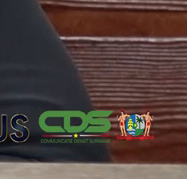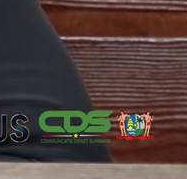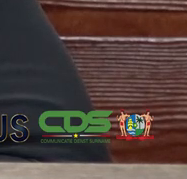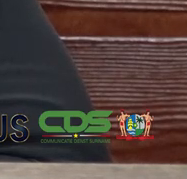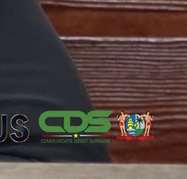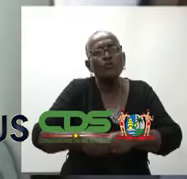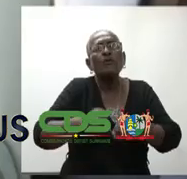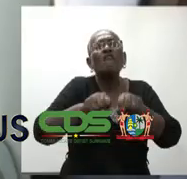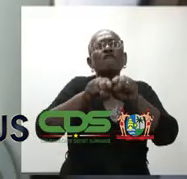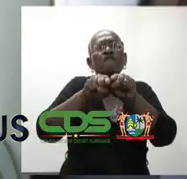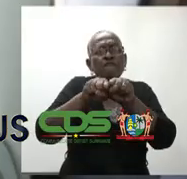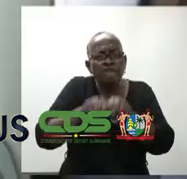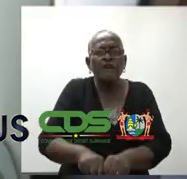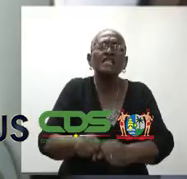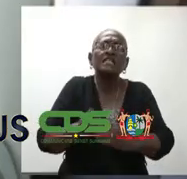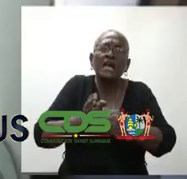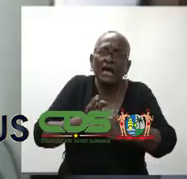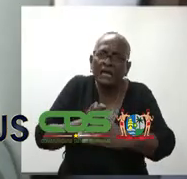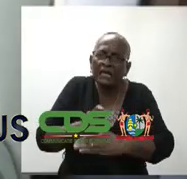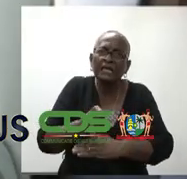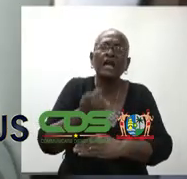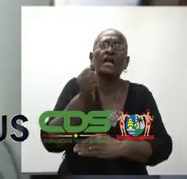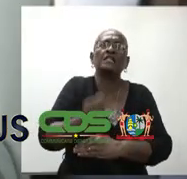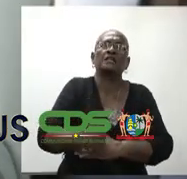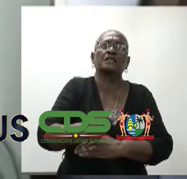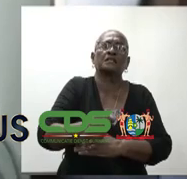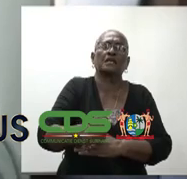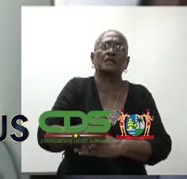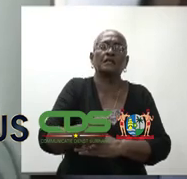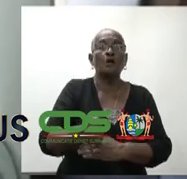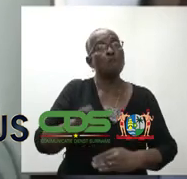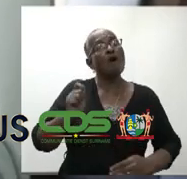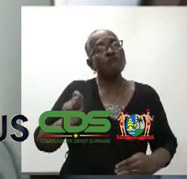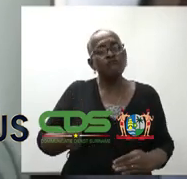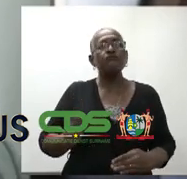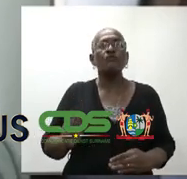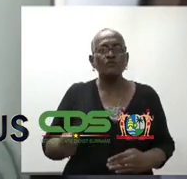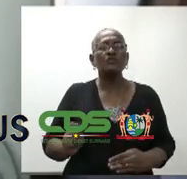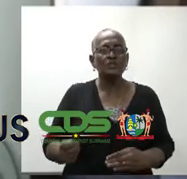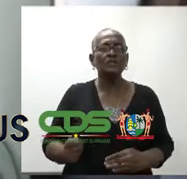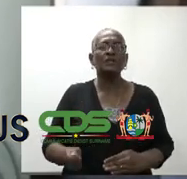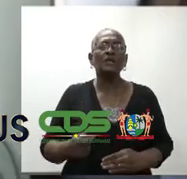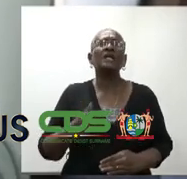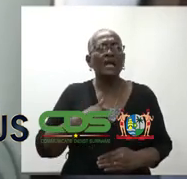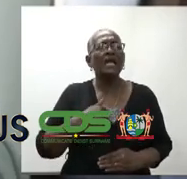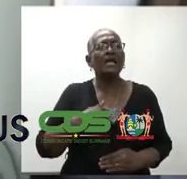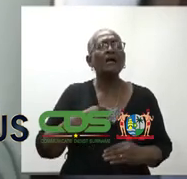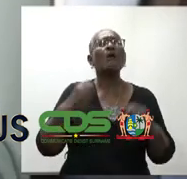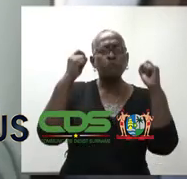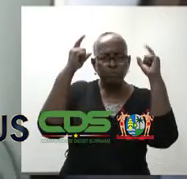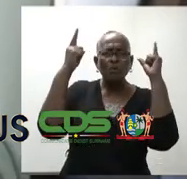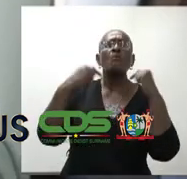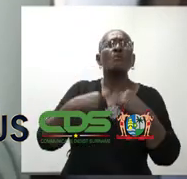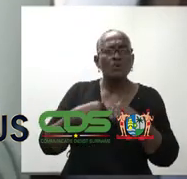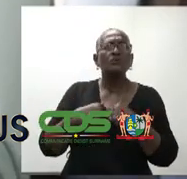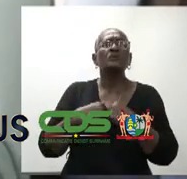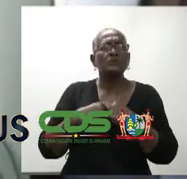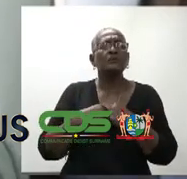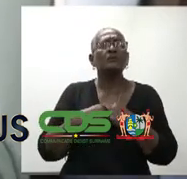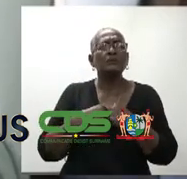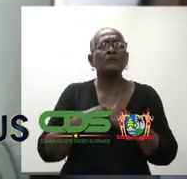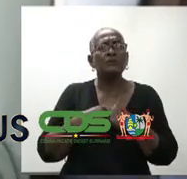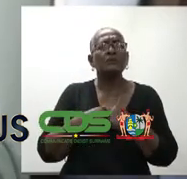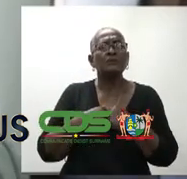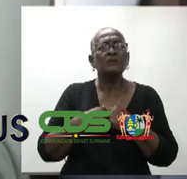fundamenteel recht te trekken. En meneer de voorzitter, ik ben mij bewust van